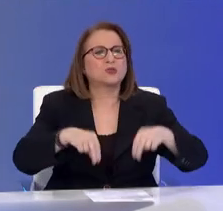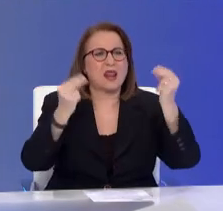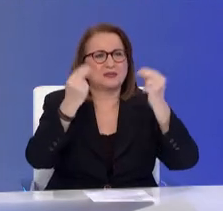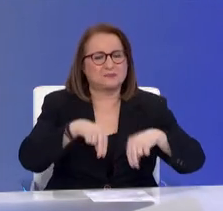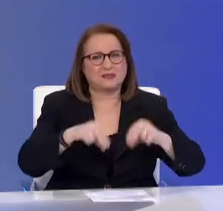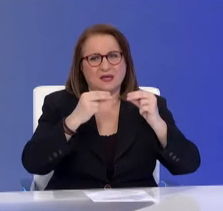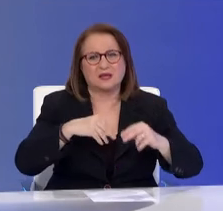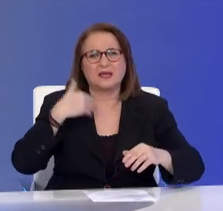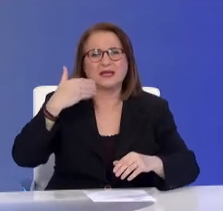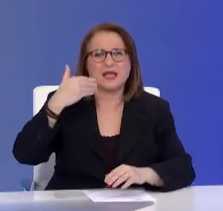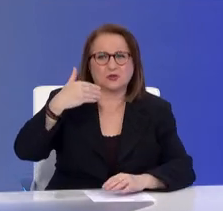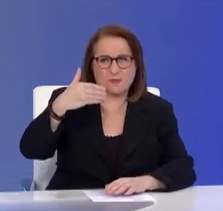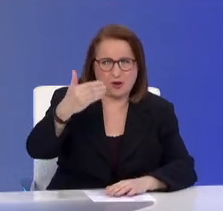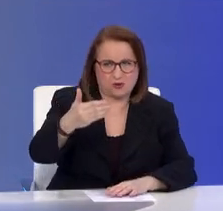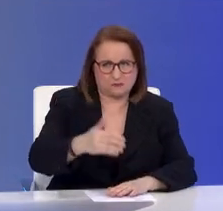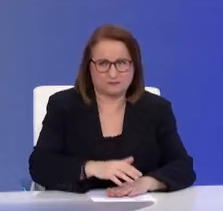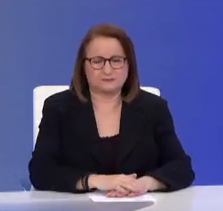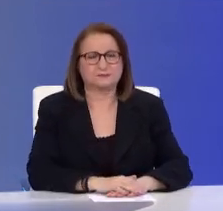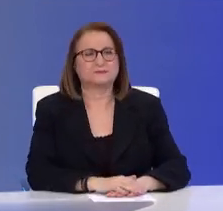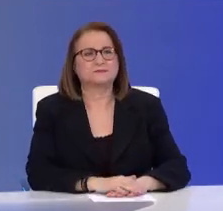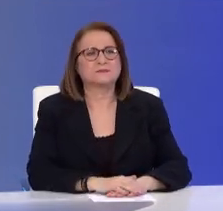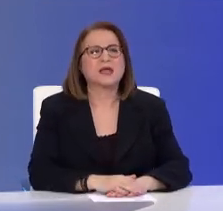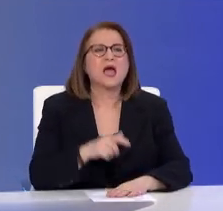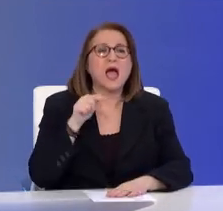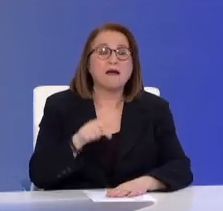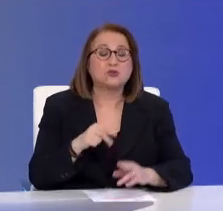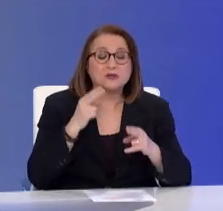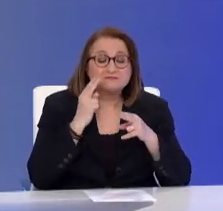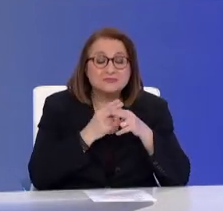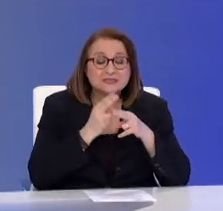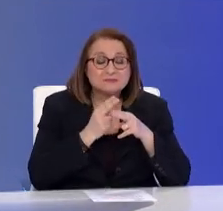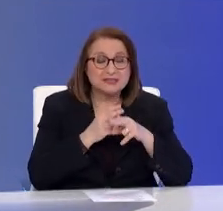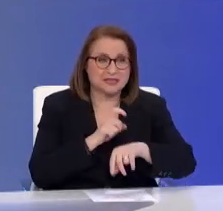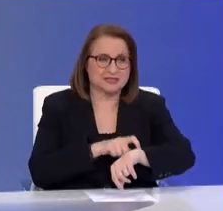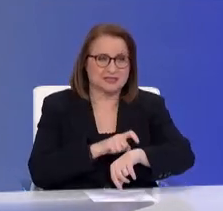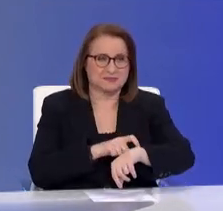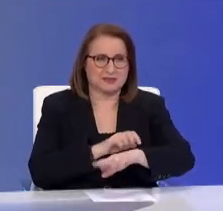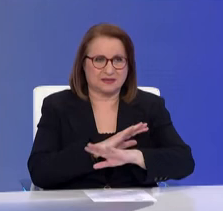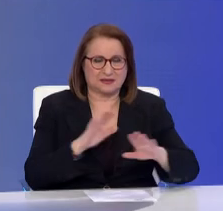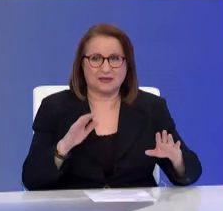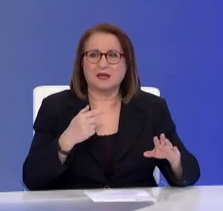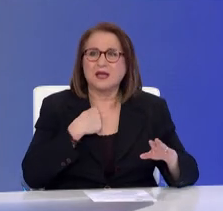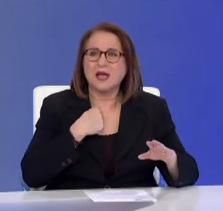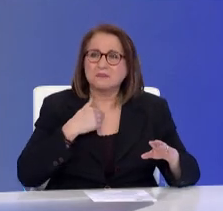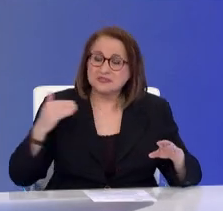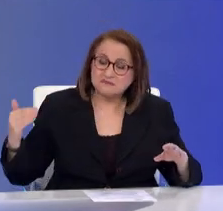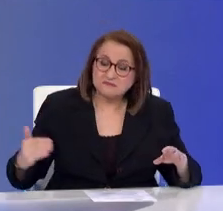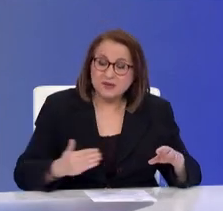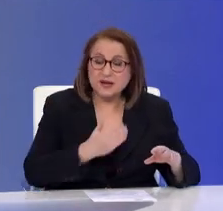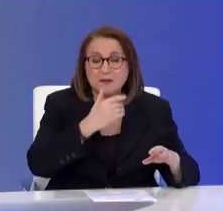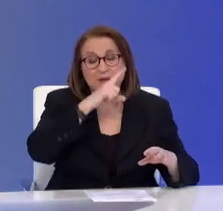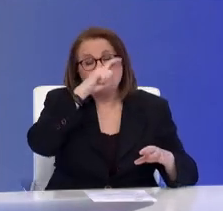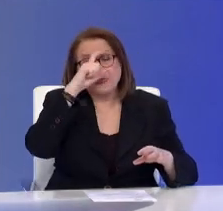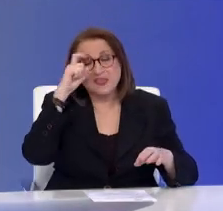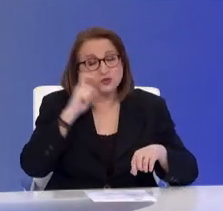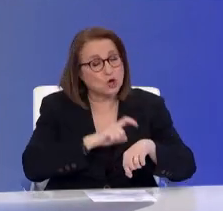στο απότερο μέλλον. Είναι μια κρίσιμη στιγμή αυτή που βιώνουμε και